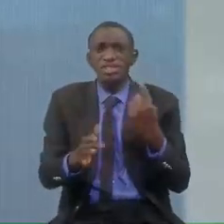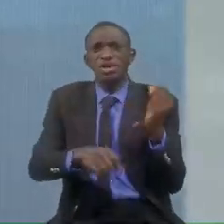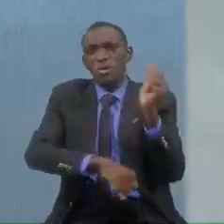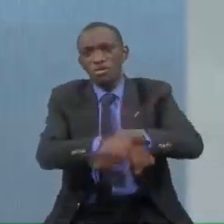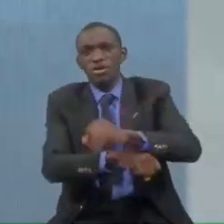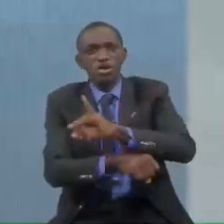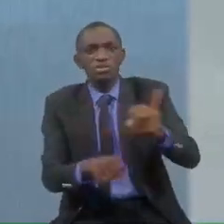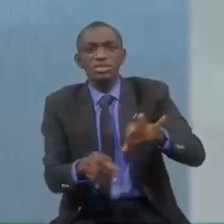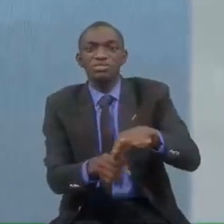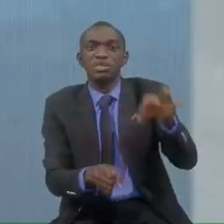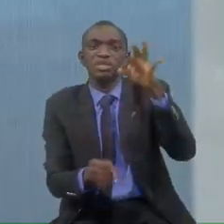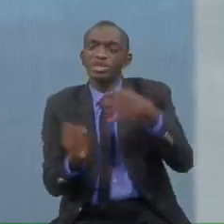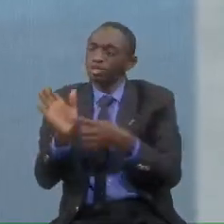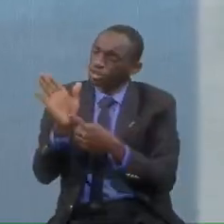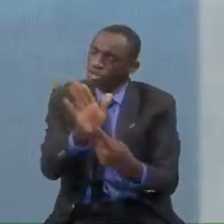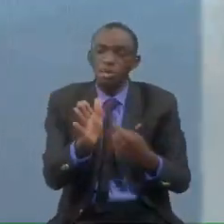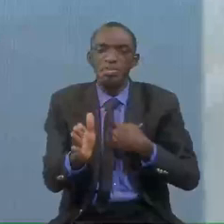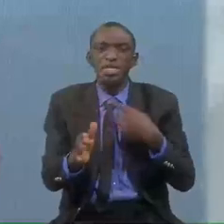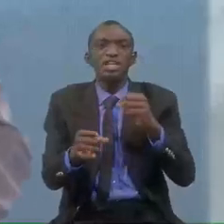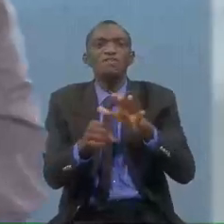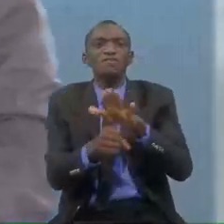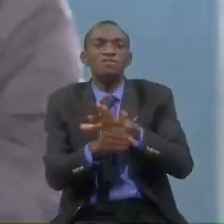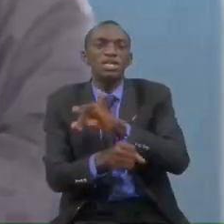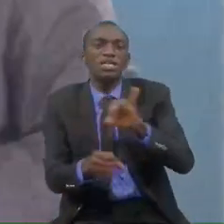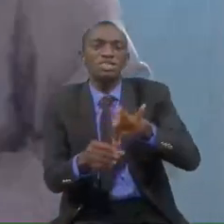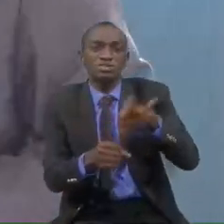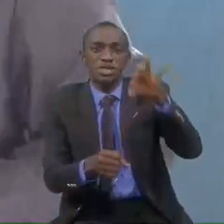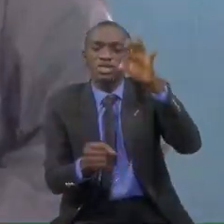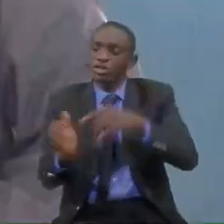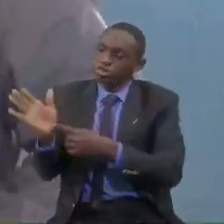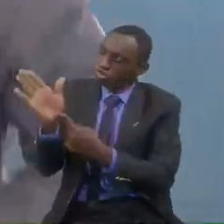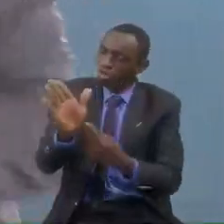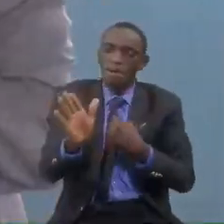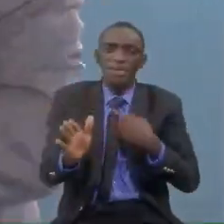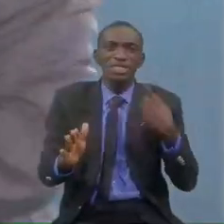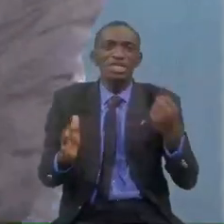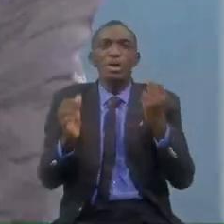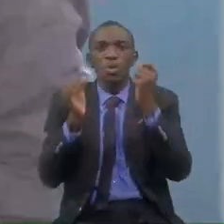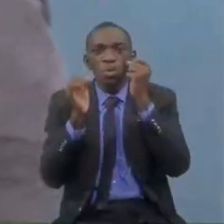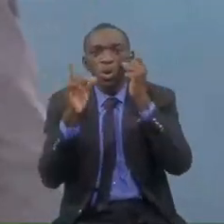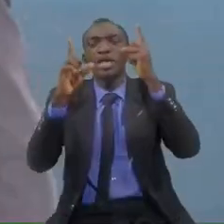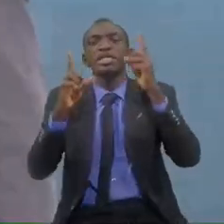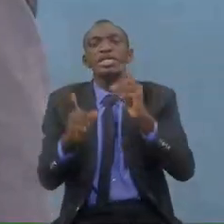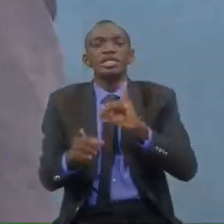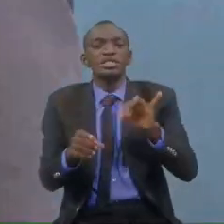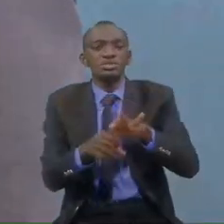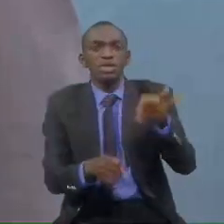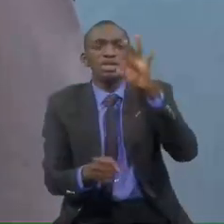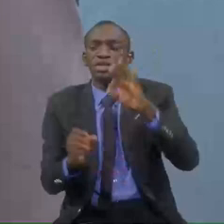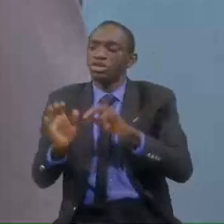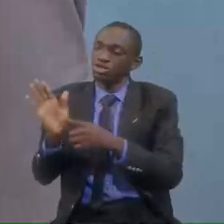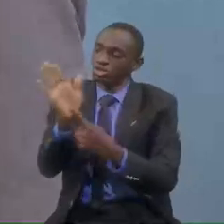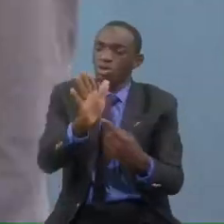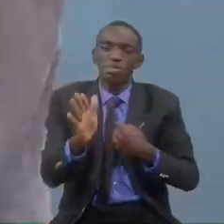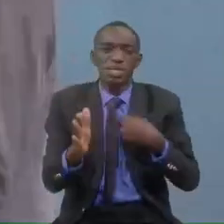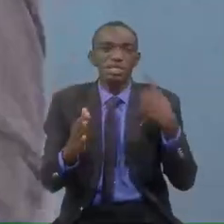qui triomphe de l'ennemi. Montrez-moi l'esprit dominateur. Montrez-moi